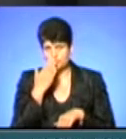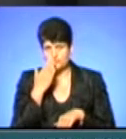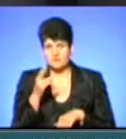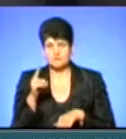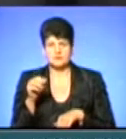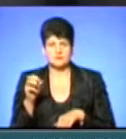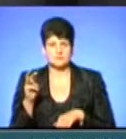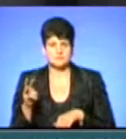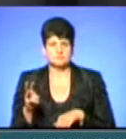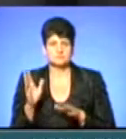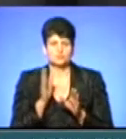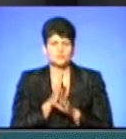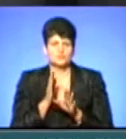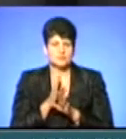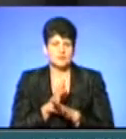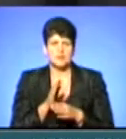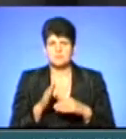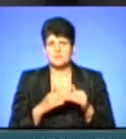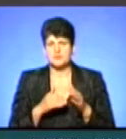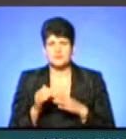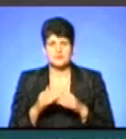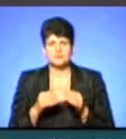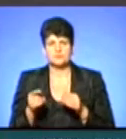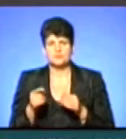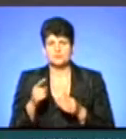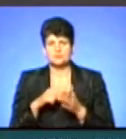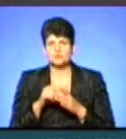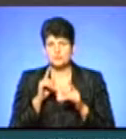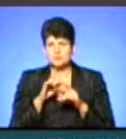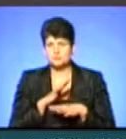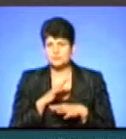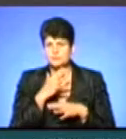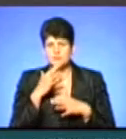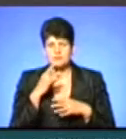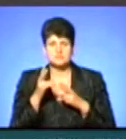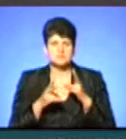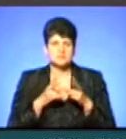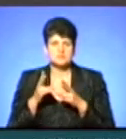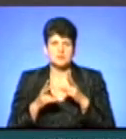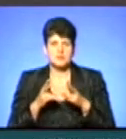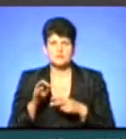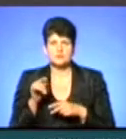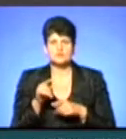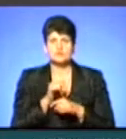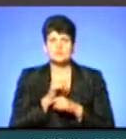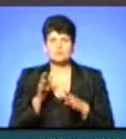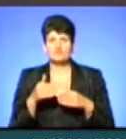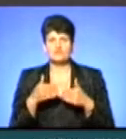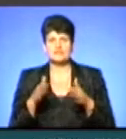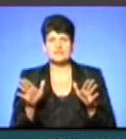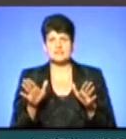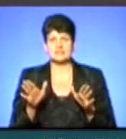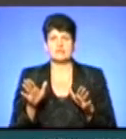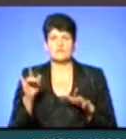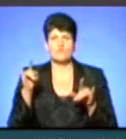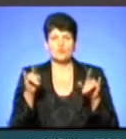запах диму в повітрі. І практично в Тернопільську міську раду було надзвичайно багато скарг про те, що вони не можуть відкрити форточки, там, з дітьми